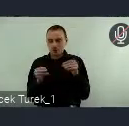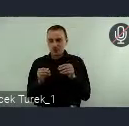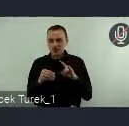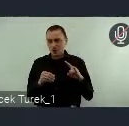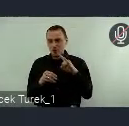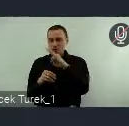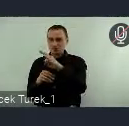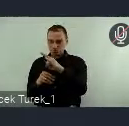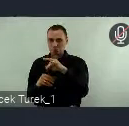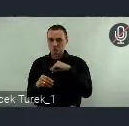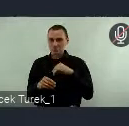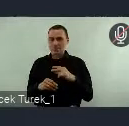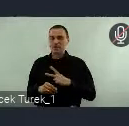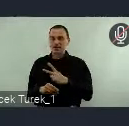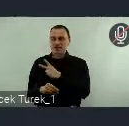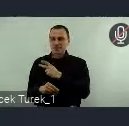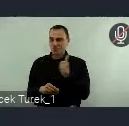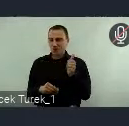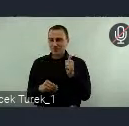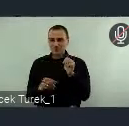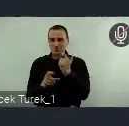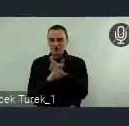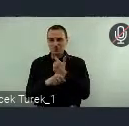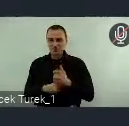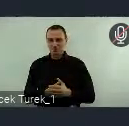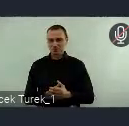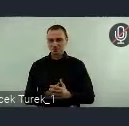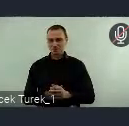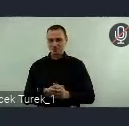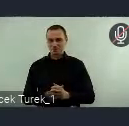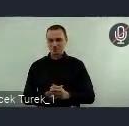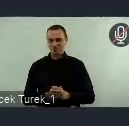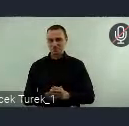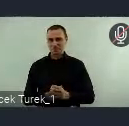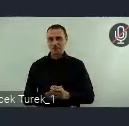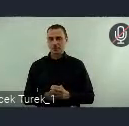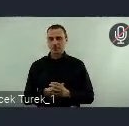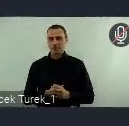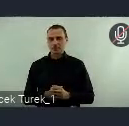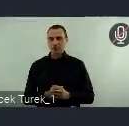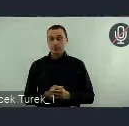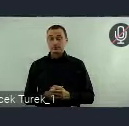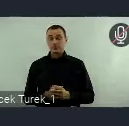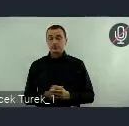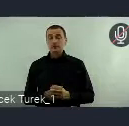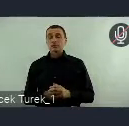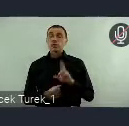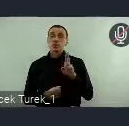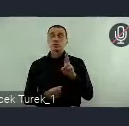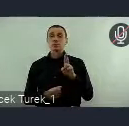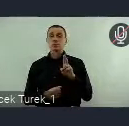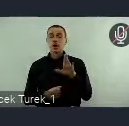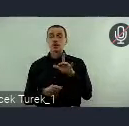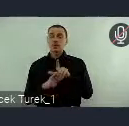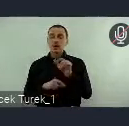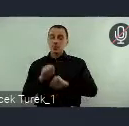Kanada to jest fajny kraj i trzeba zapewniać osobom z niepełnosprawnościami czy ze